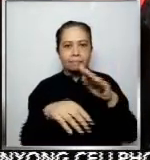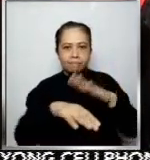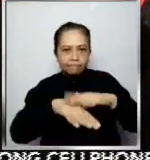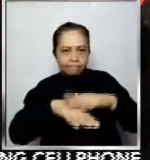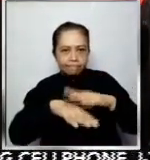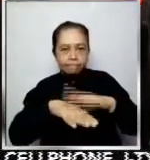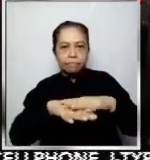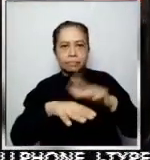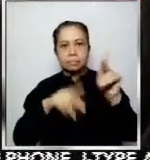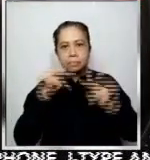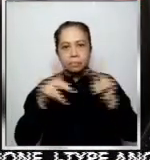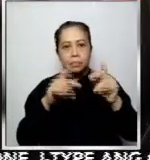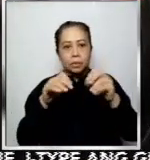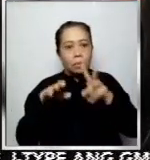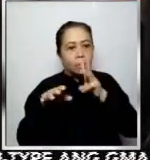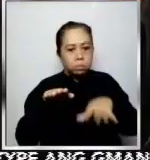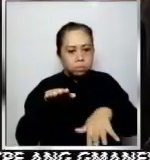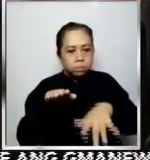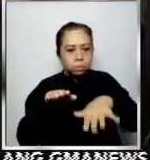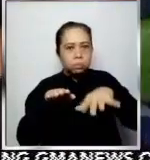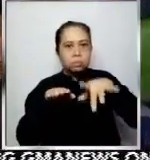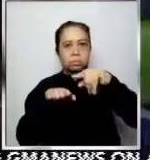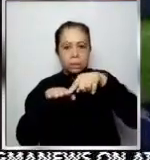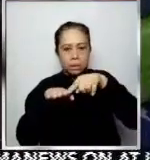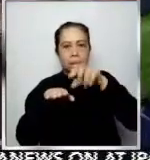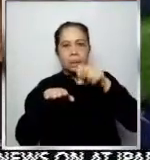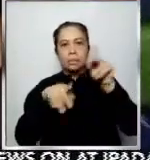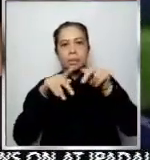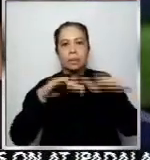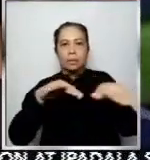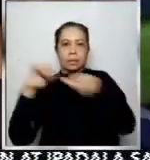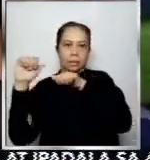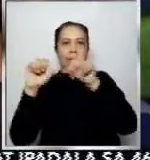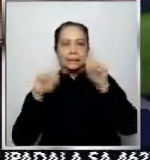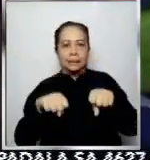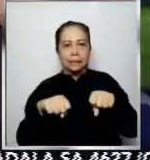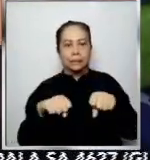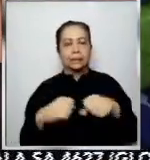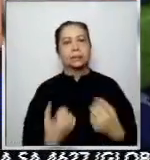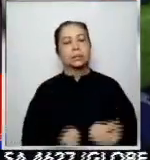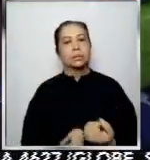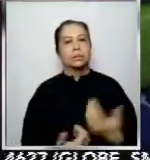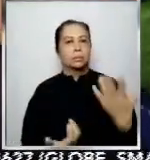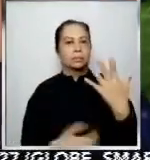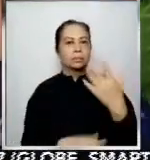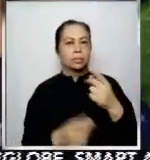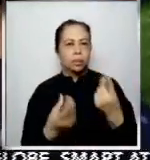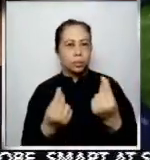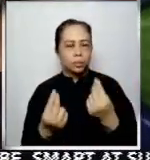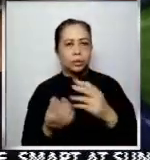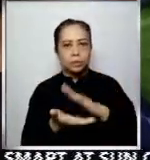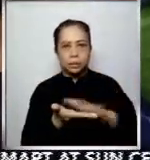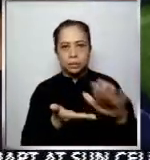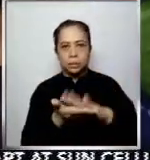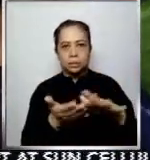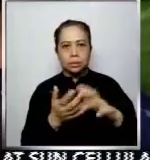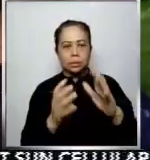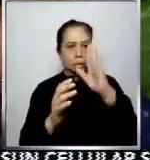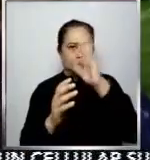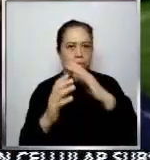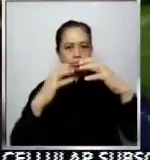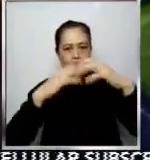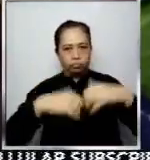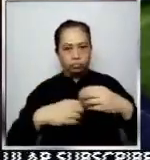pag umapaw ang ilog, may time yung mga tao mag-evacuate. Ngayong araw, ang kailangan daw nilang gawin ay i-clear at i-demolish itong nahulog na